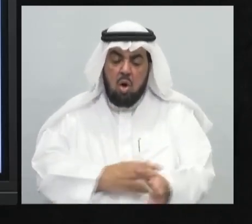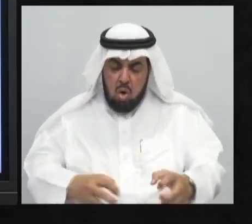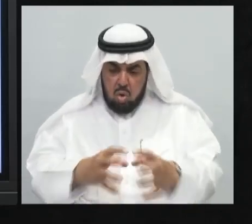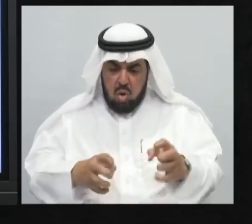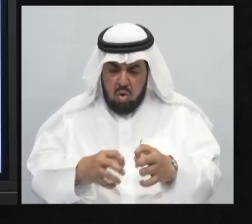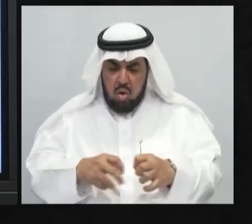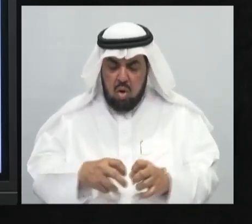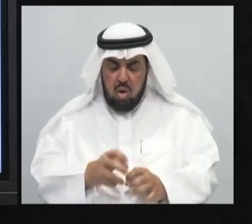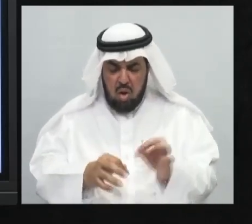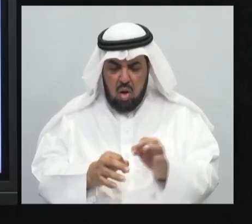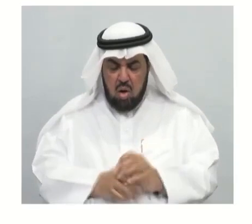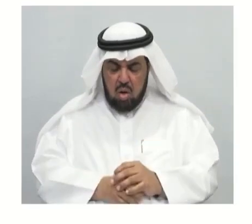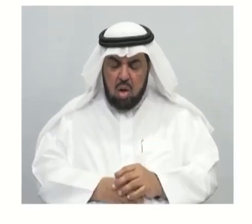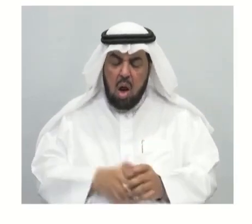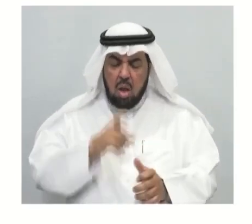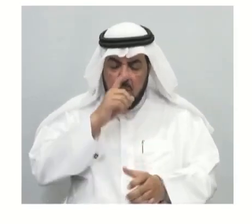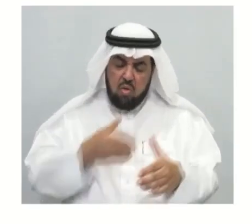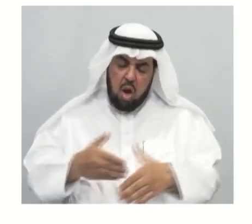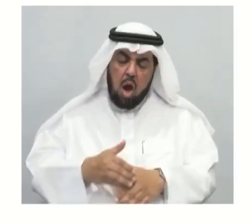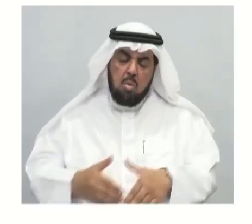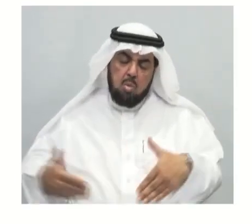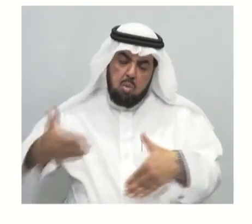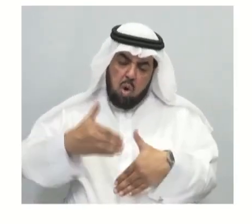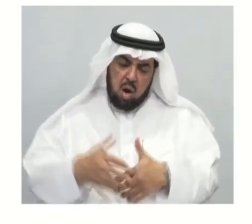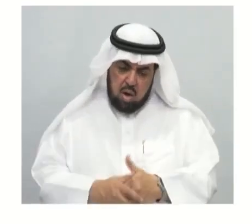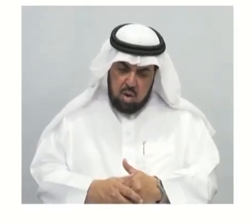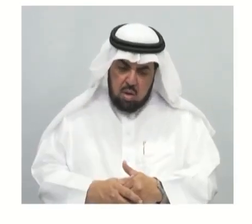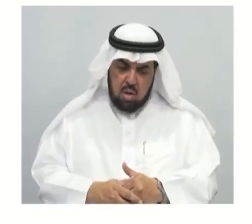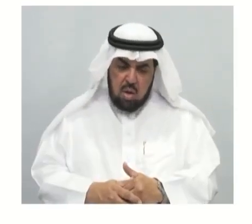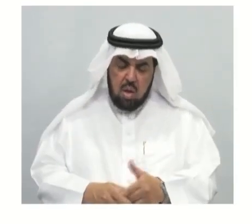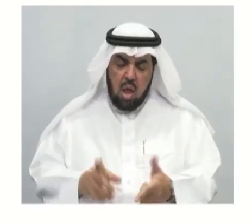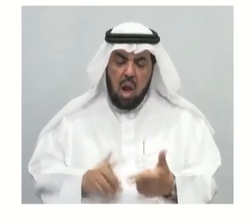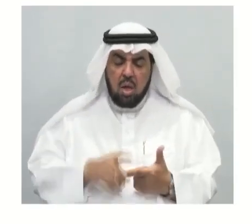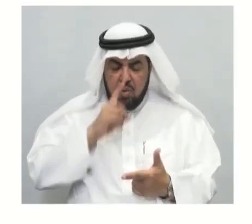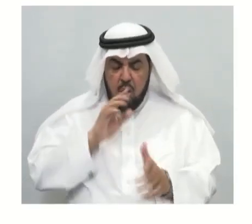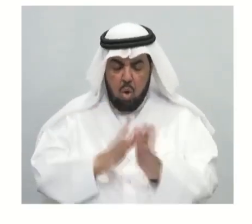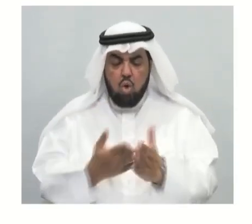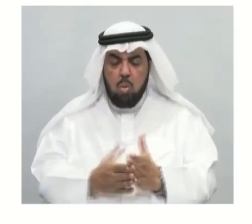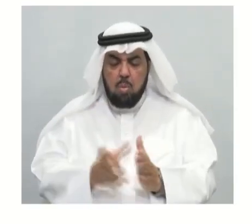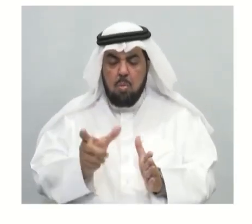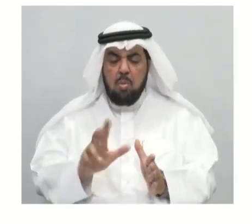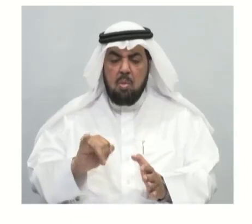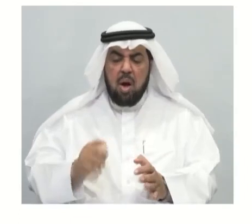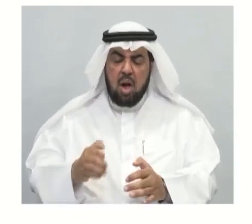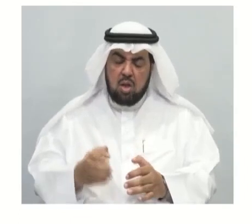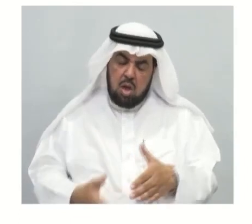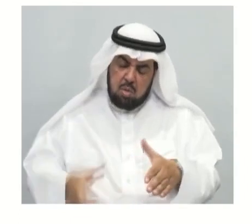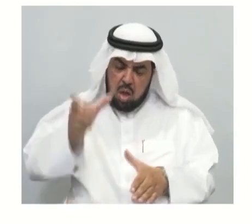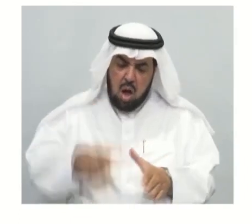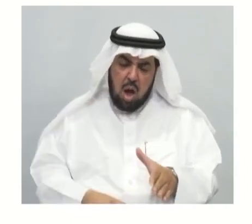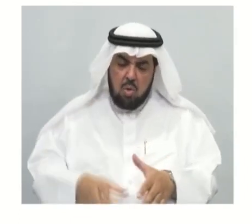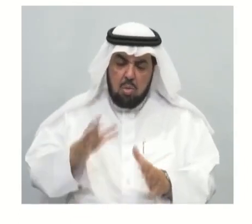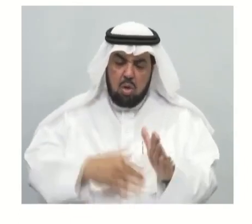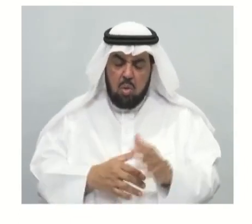تقارير كبيره هنا تحتاج الى ان تضيف اليها ملحقات هنا تحتاج الى ان تضيف اليها مراجع تحتاج الى ان تضيف اليها قائمه